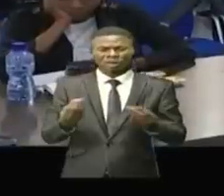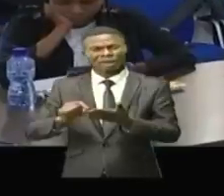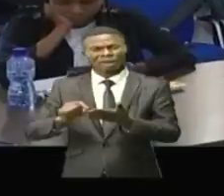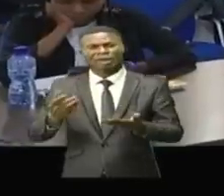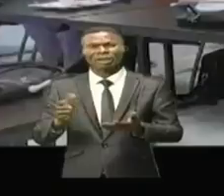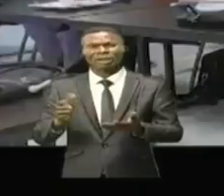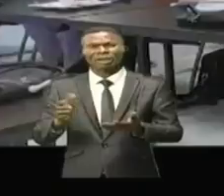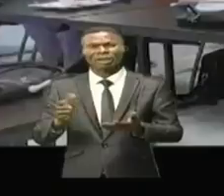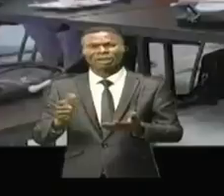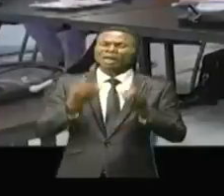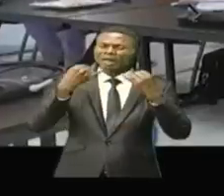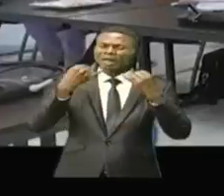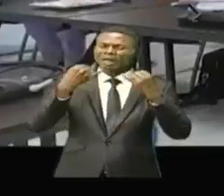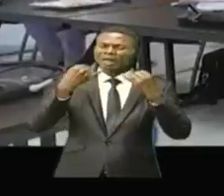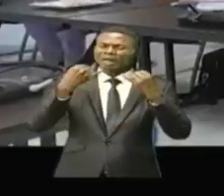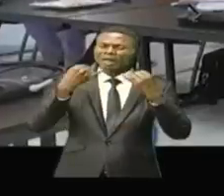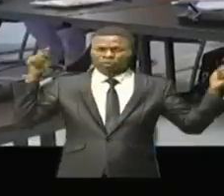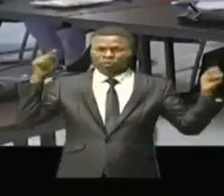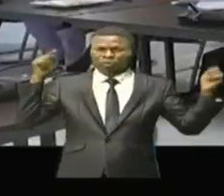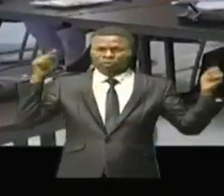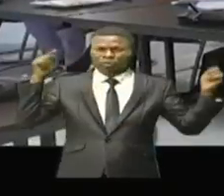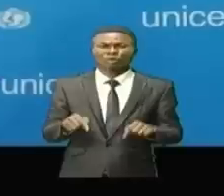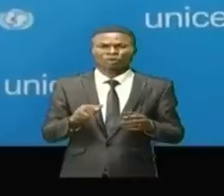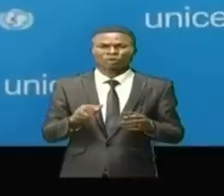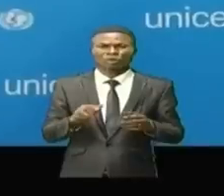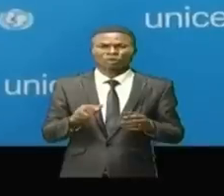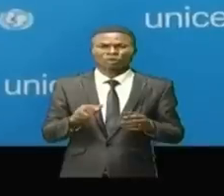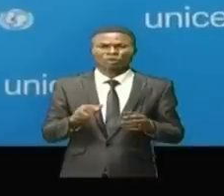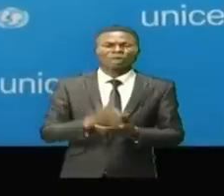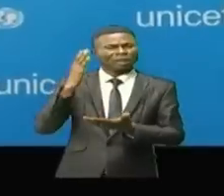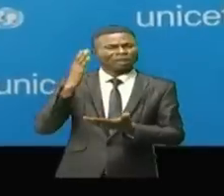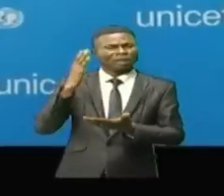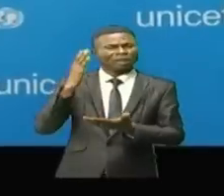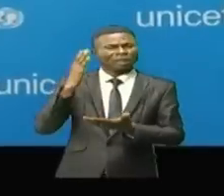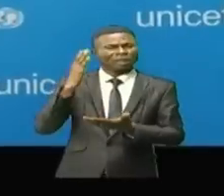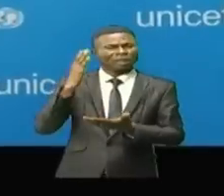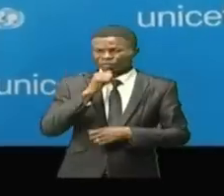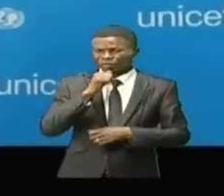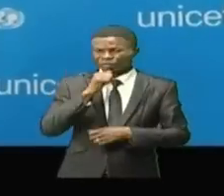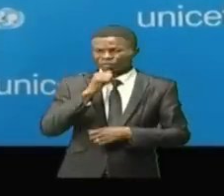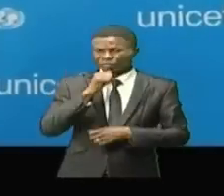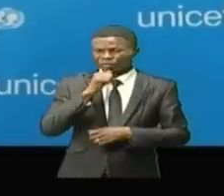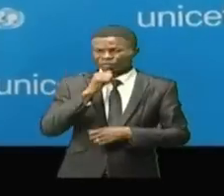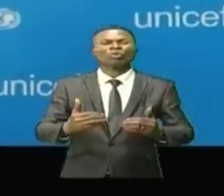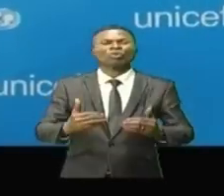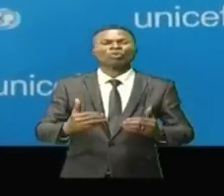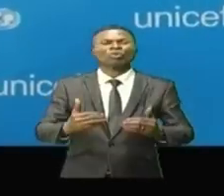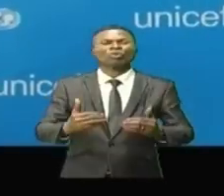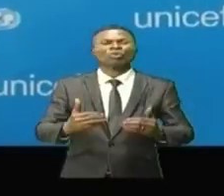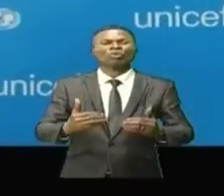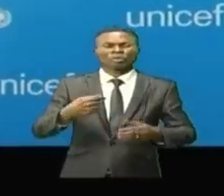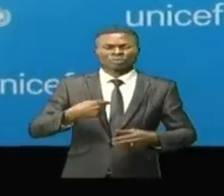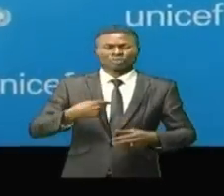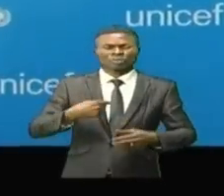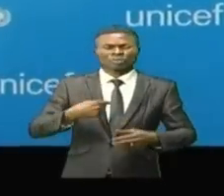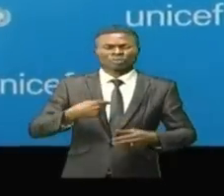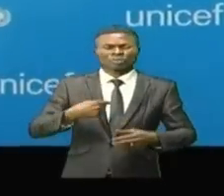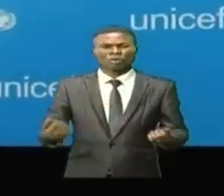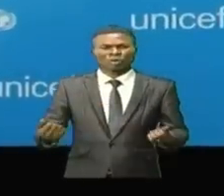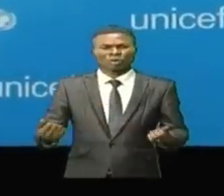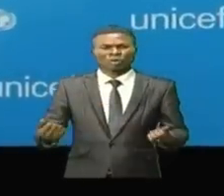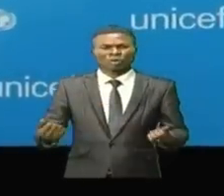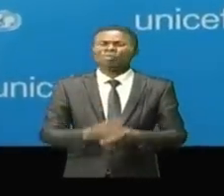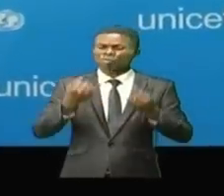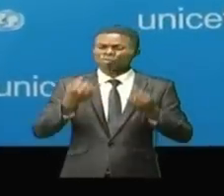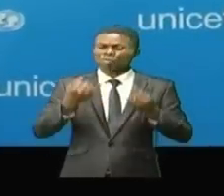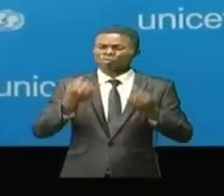que jusqu'aujourd'hui, je n'ai pas abandonné mon combat et aujourd'hui je suis ambassadeur UNICEF et des Français. Si je vais porter haut et fort